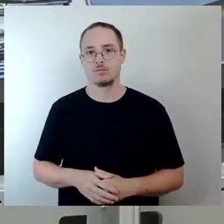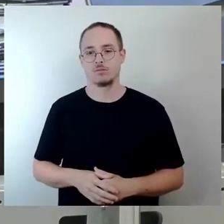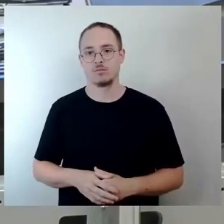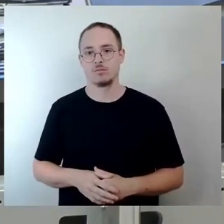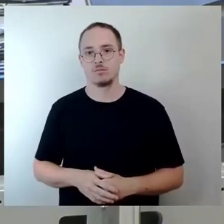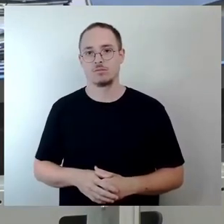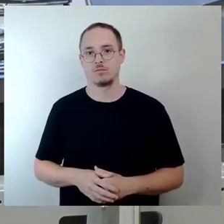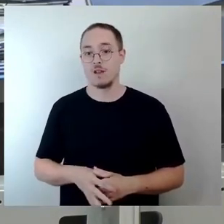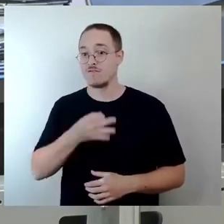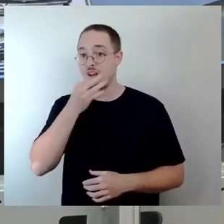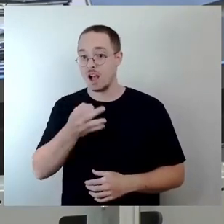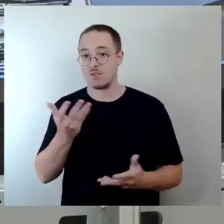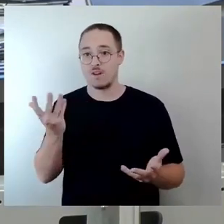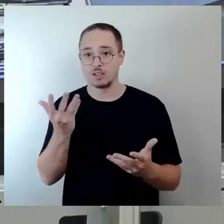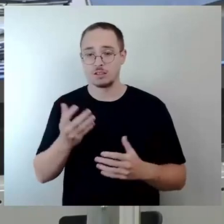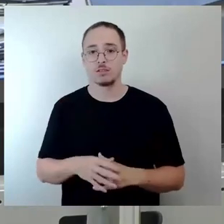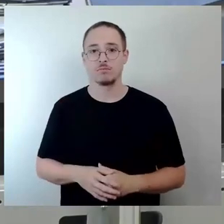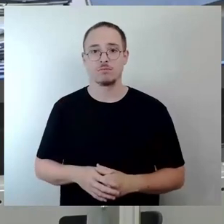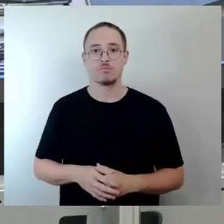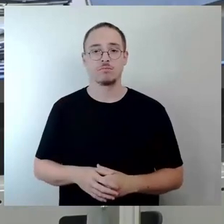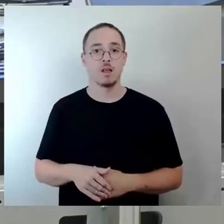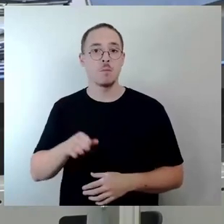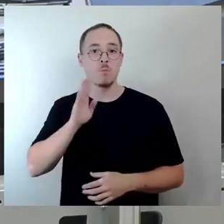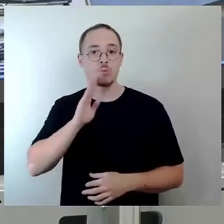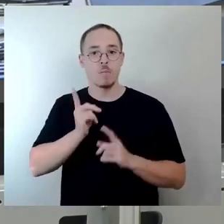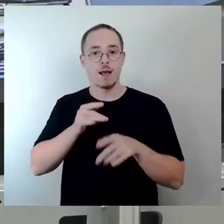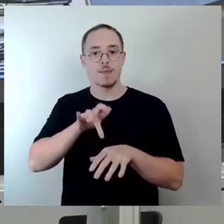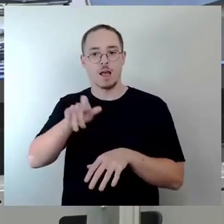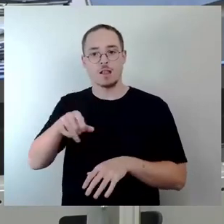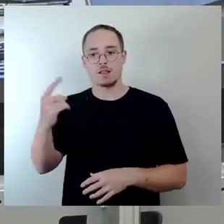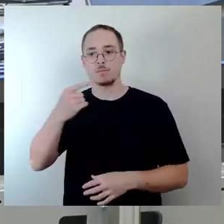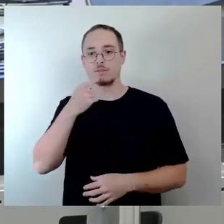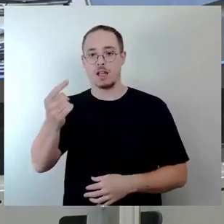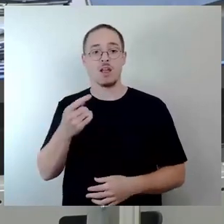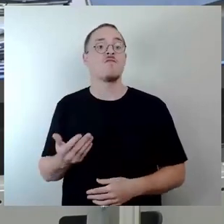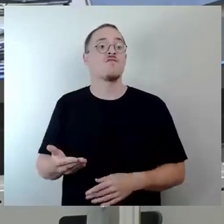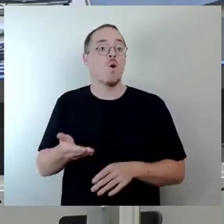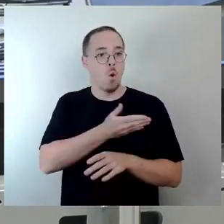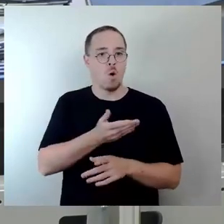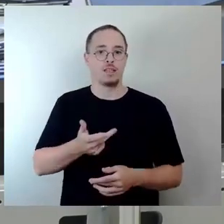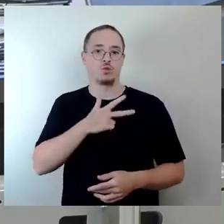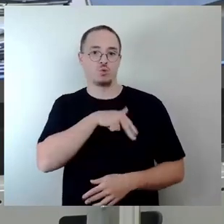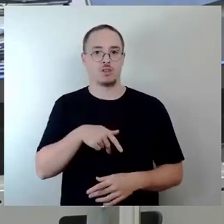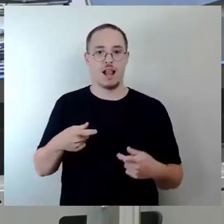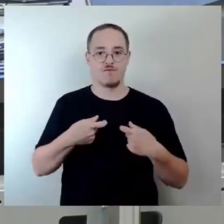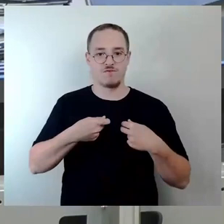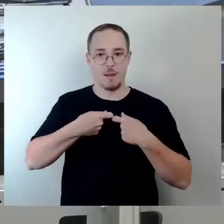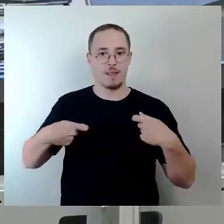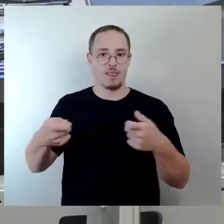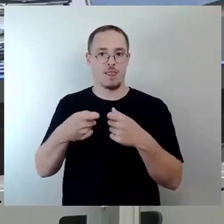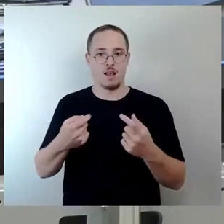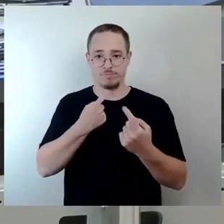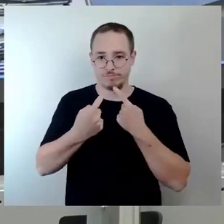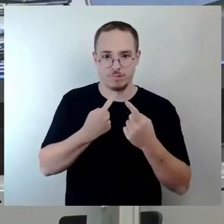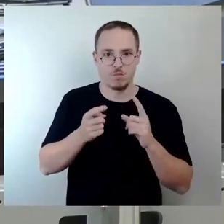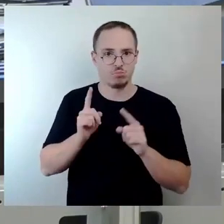und die Bürgermeisterin hat gesagt, ja, wir können mit den Sozialverbänden nicht vorher reden, weil wir wollen ausschreiben und. Aber die Frage ist, müssen wir überhaupt